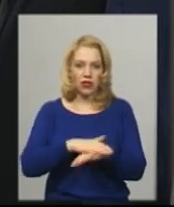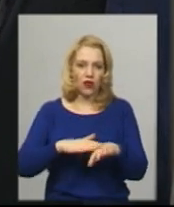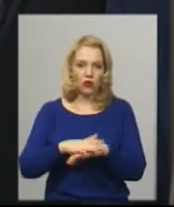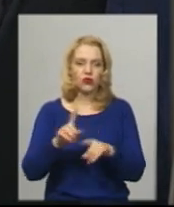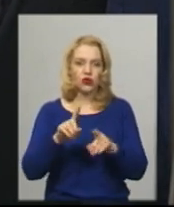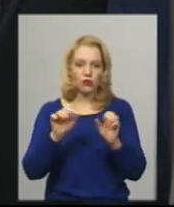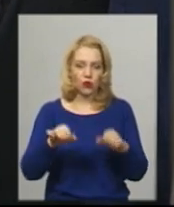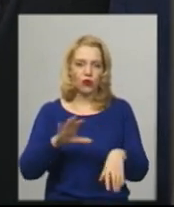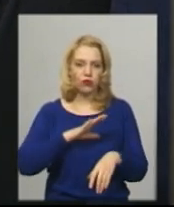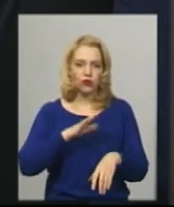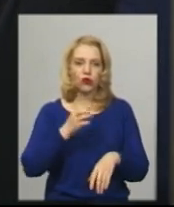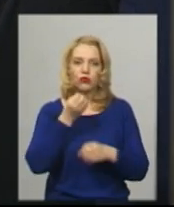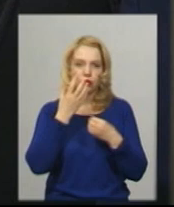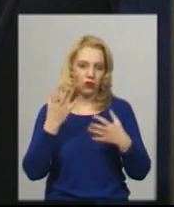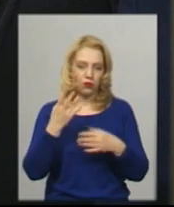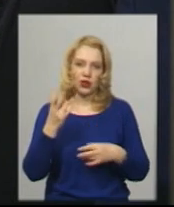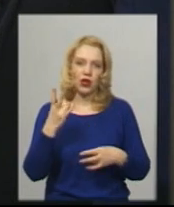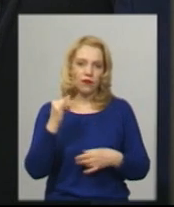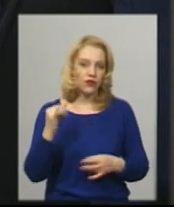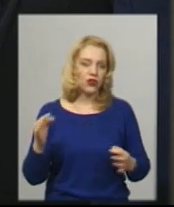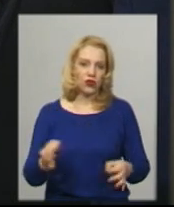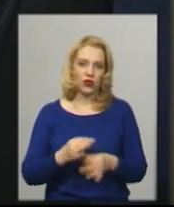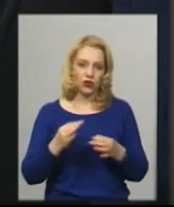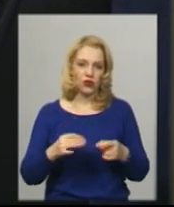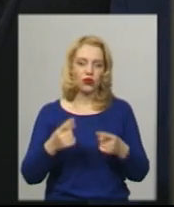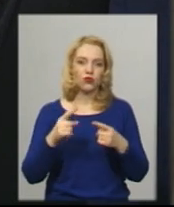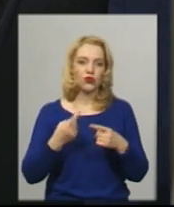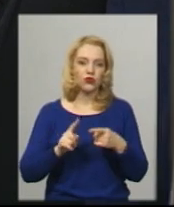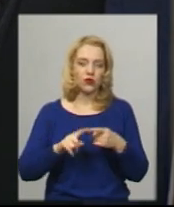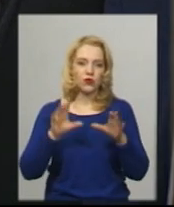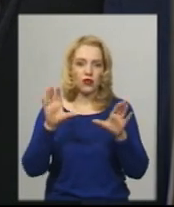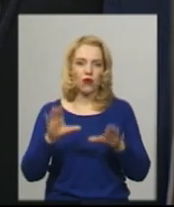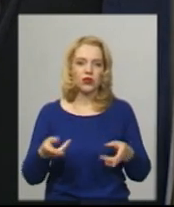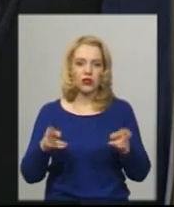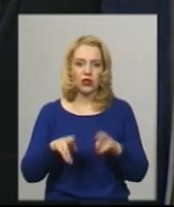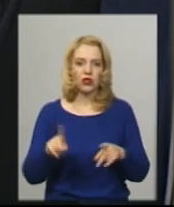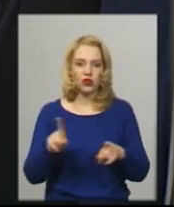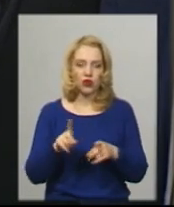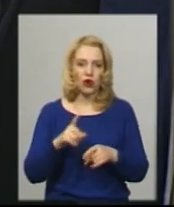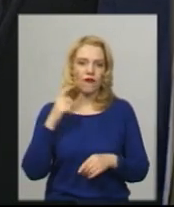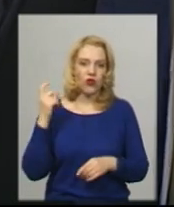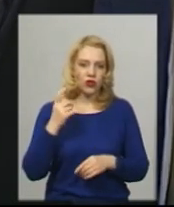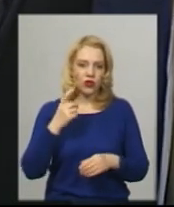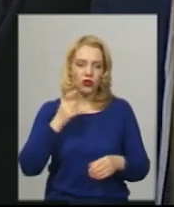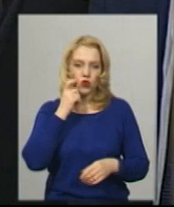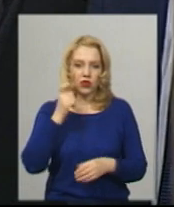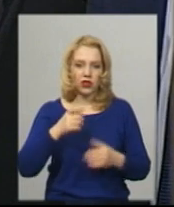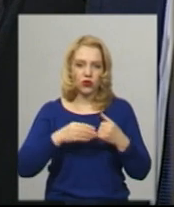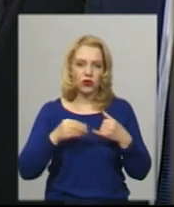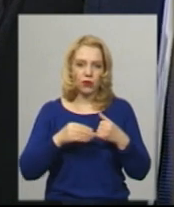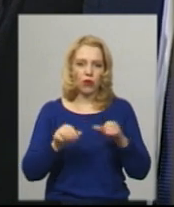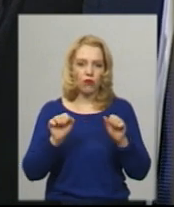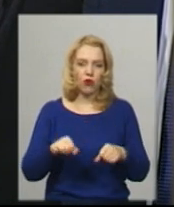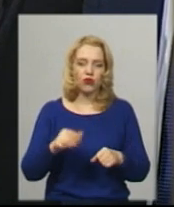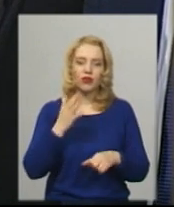добре? Ні, нічого. Тому що в цьому законі залишилося, що володіти українською землею можуть